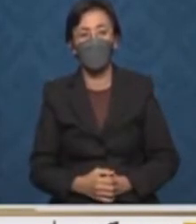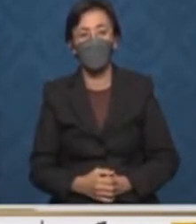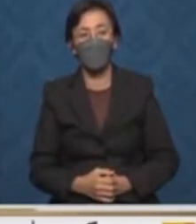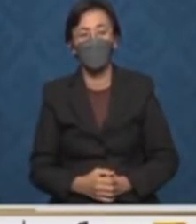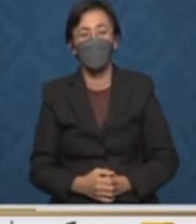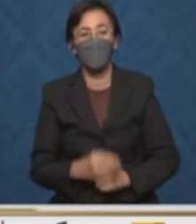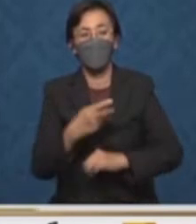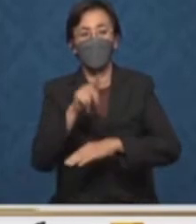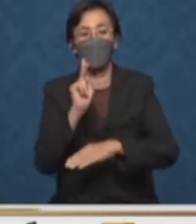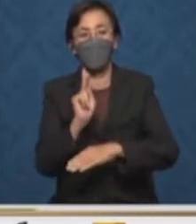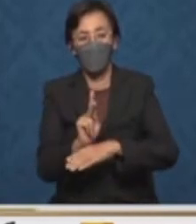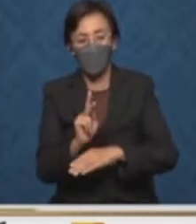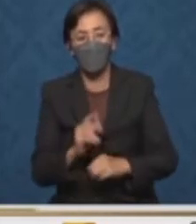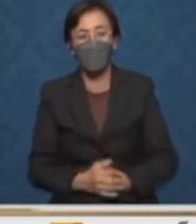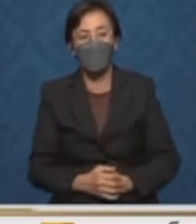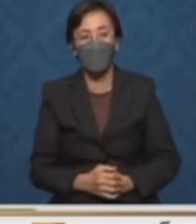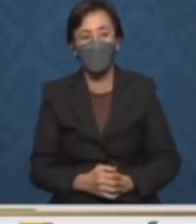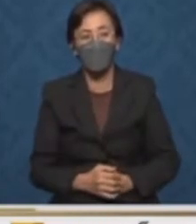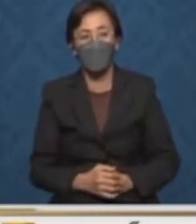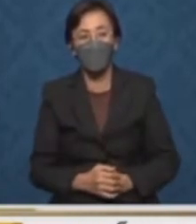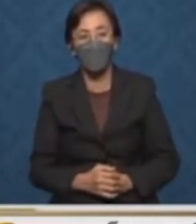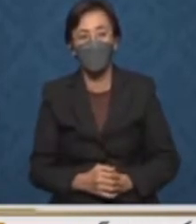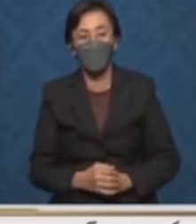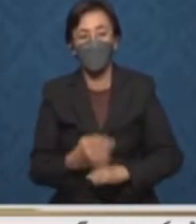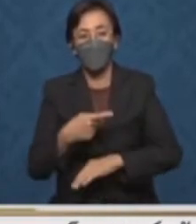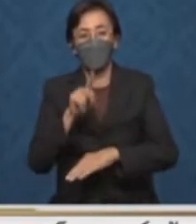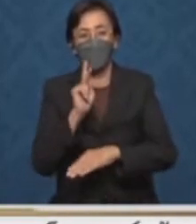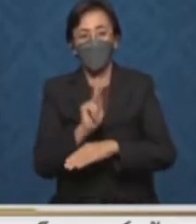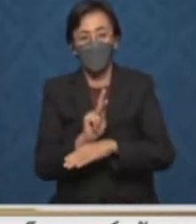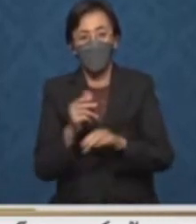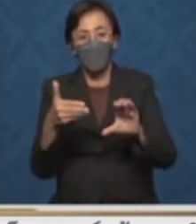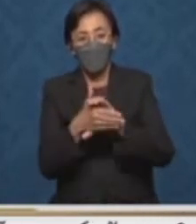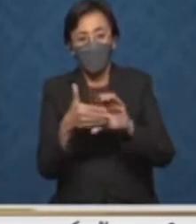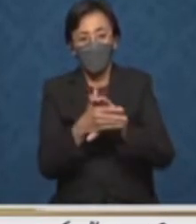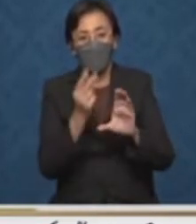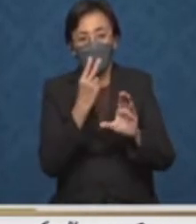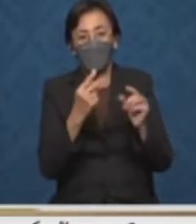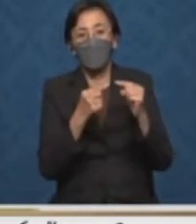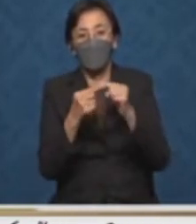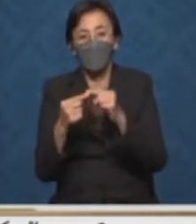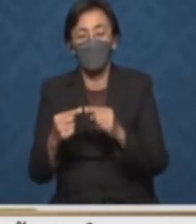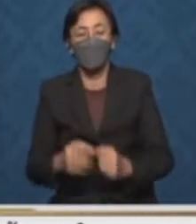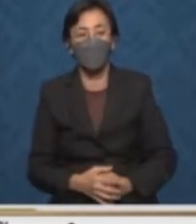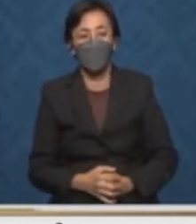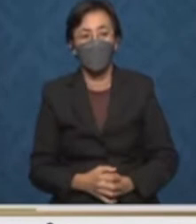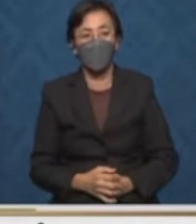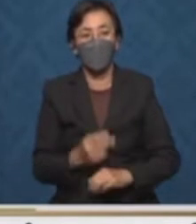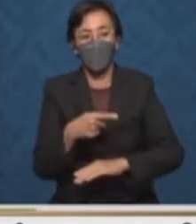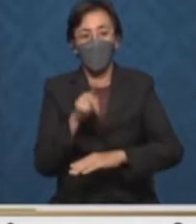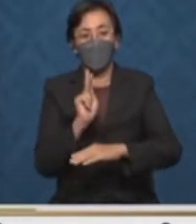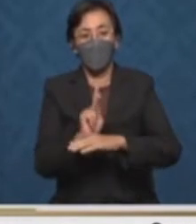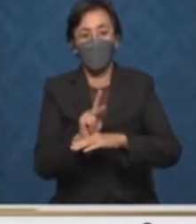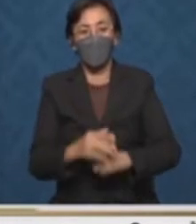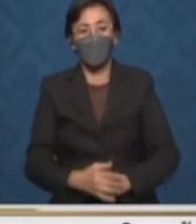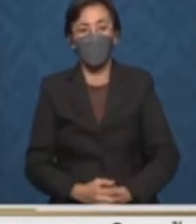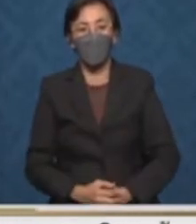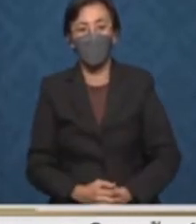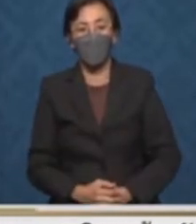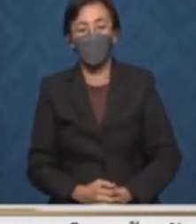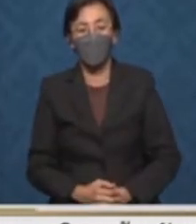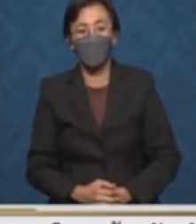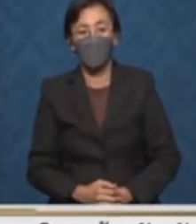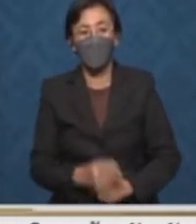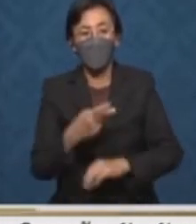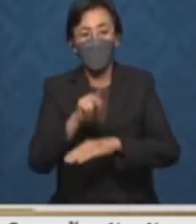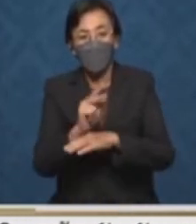ท่านประธานครับท่านประธานขอสไลด์ถัดไปเลยฮะท่านประธานครับท่านประธาน